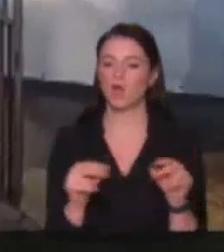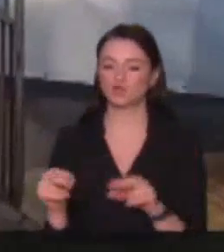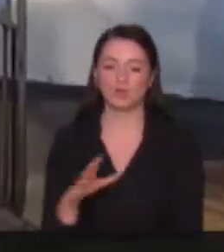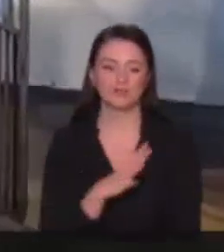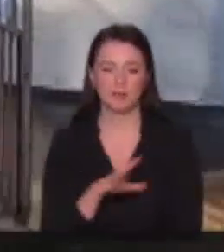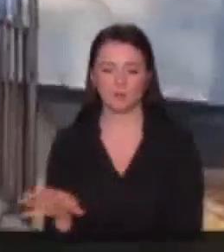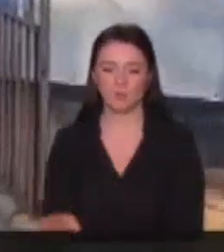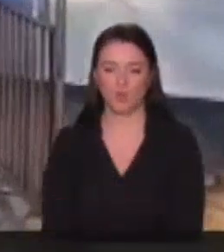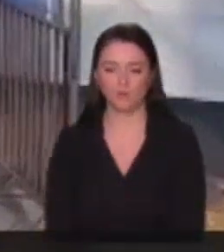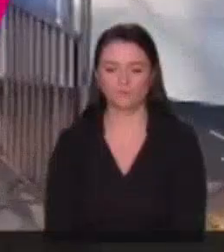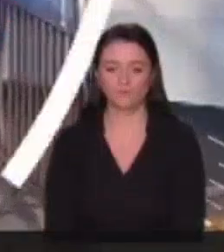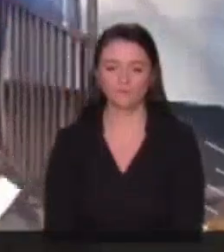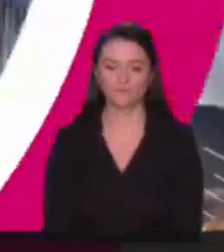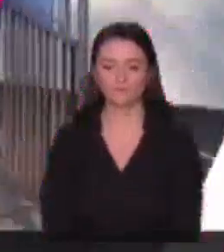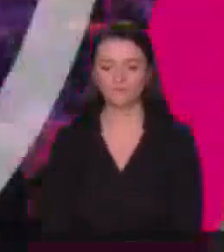було.